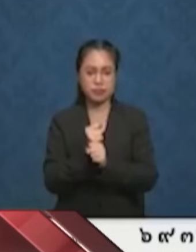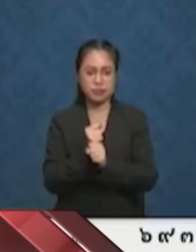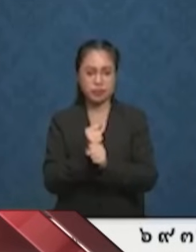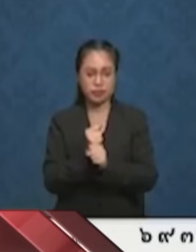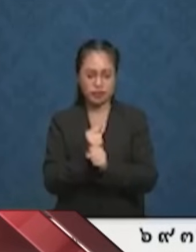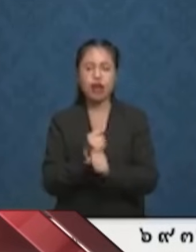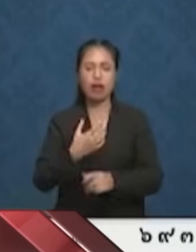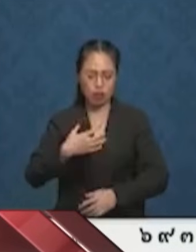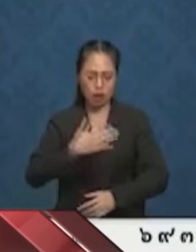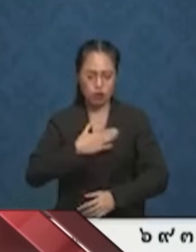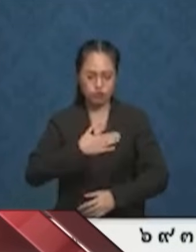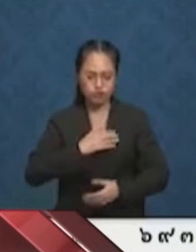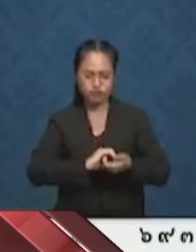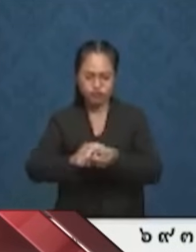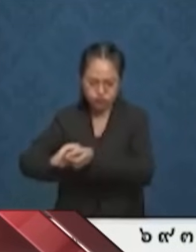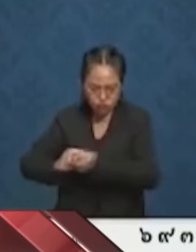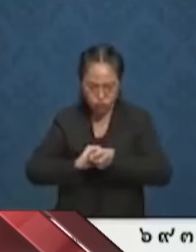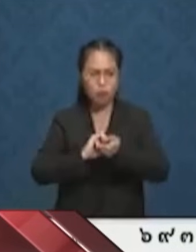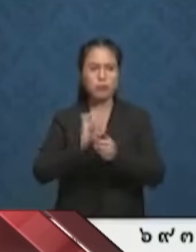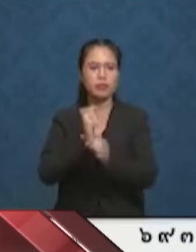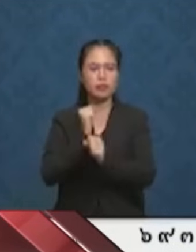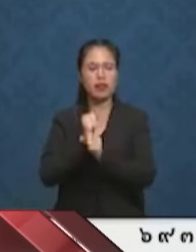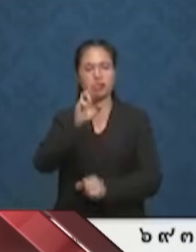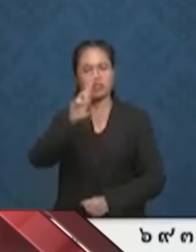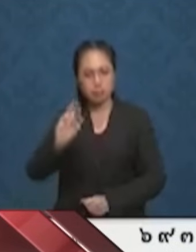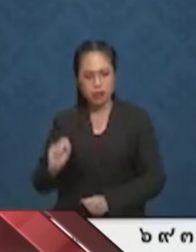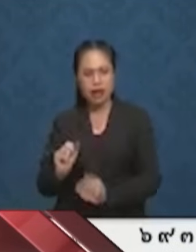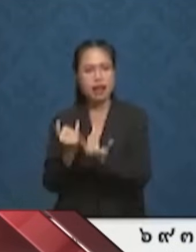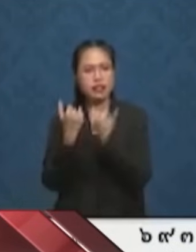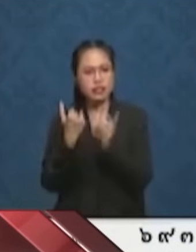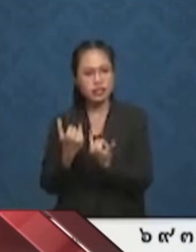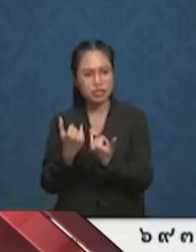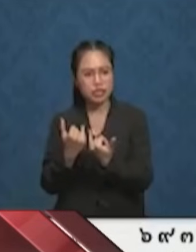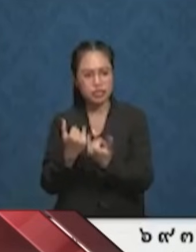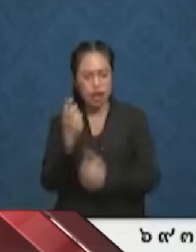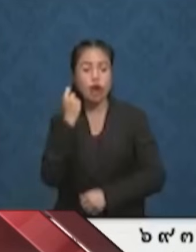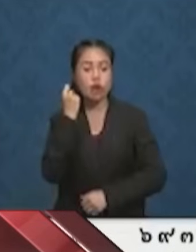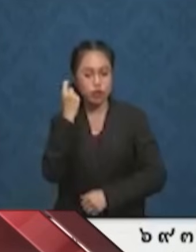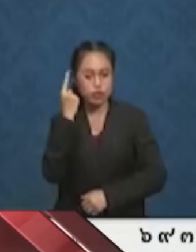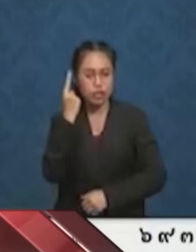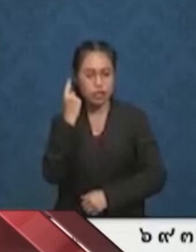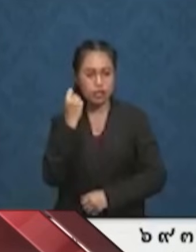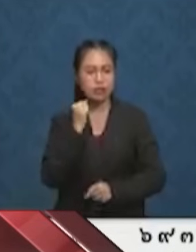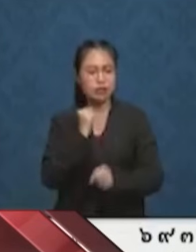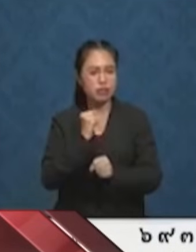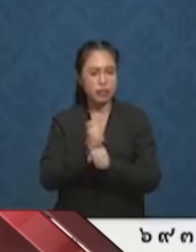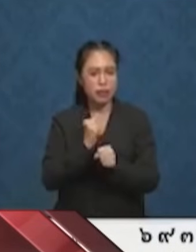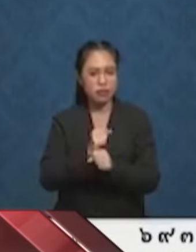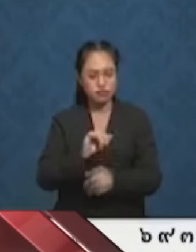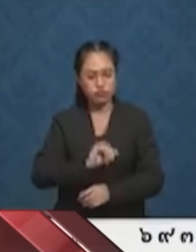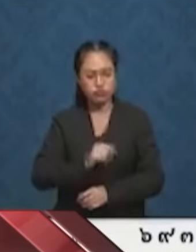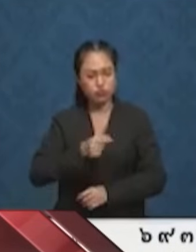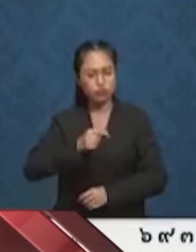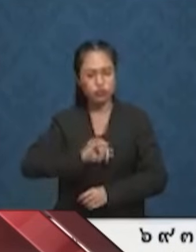เราสามารถอยู่ในสภาแห่งนี้ด้วยหลักของความเข้าใจที่ถูกต้องจริงๆค่